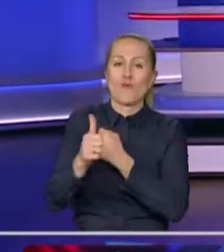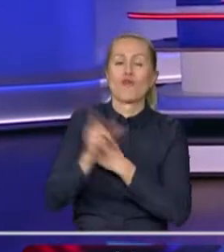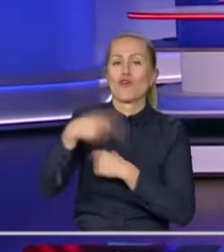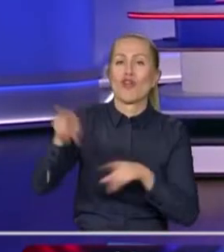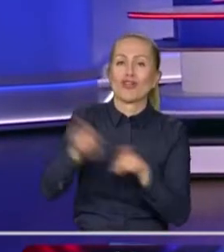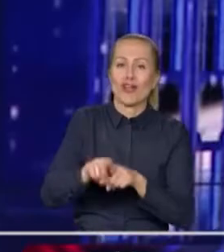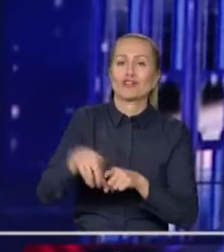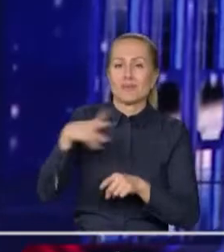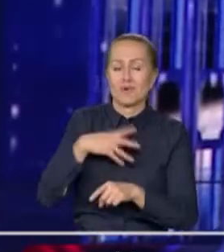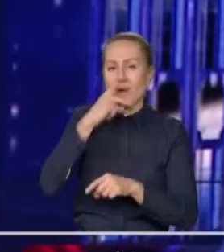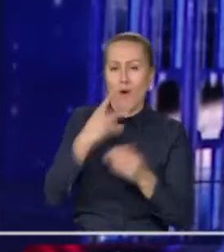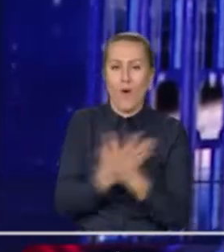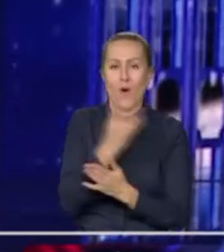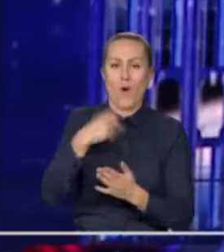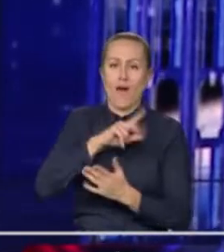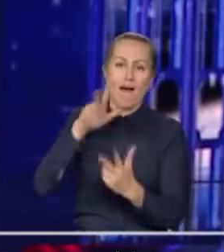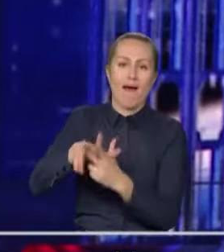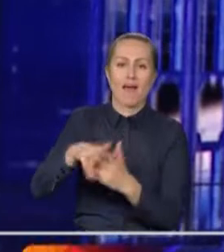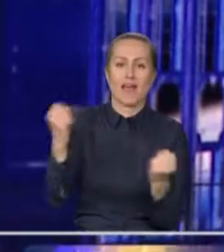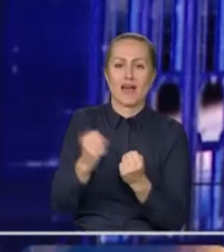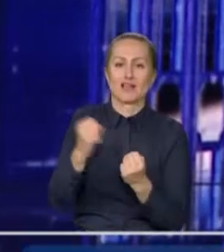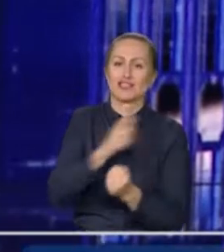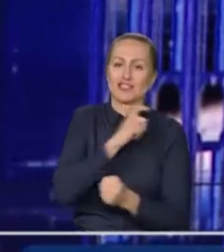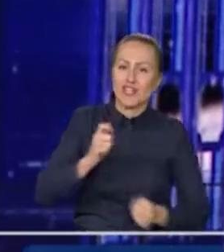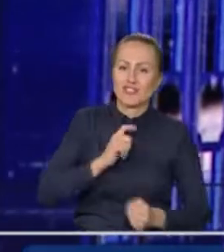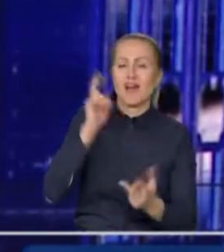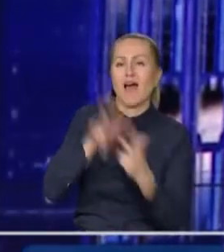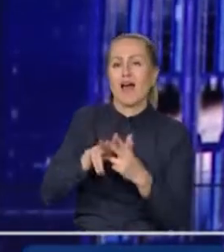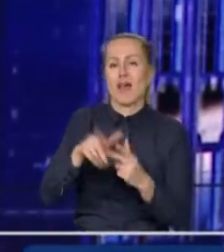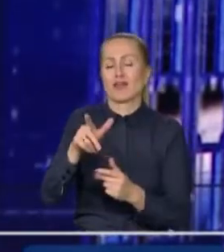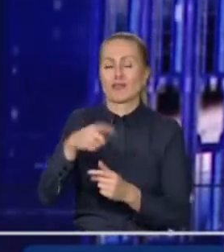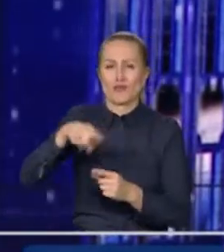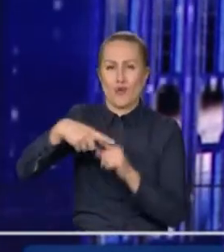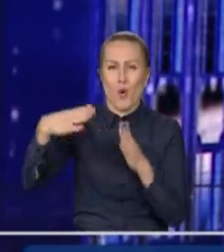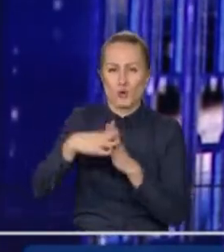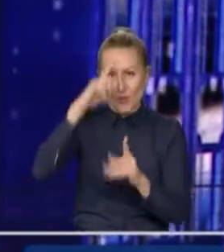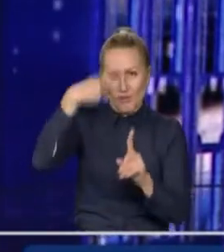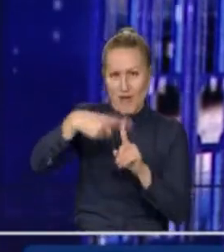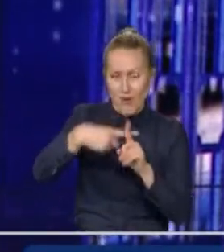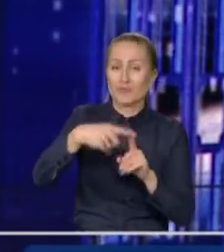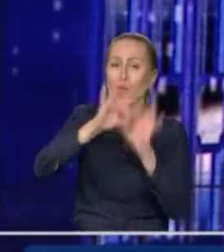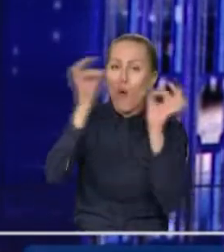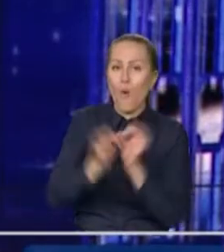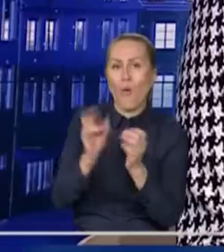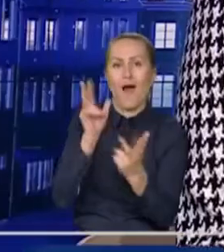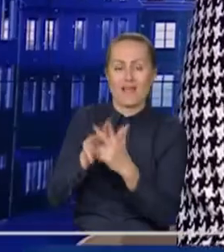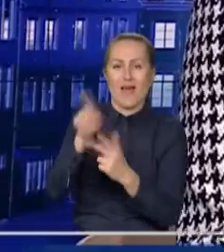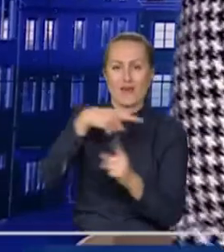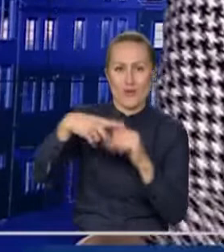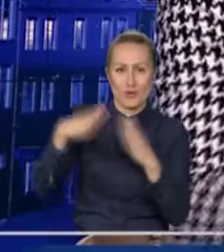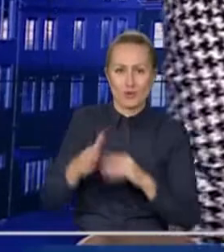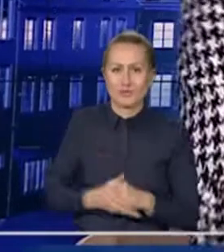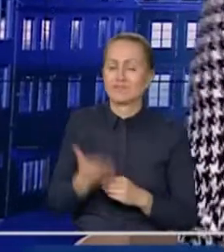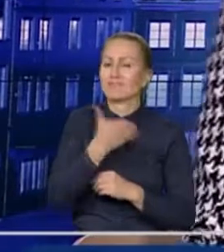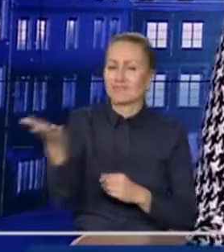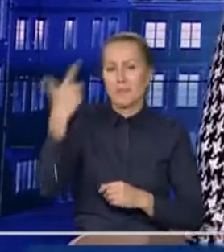również pojawiały się tak naprawdę ataki na księży, na kościół katolicki, w ogóle na kościół. Pamiętacie to